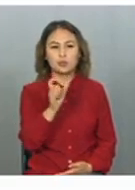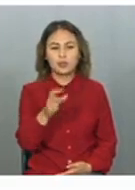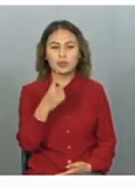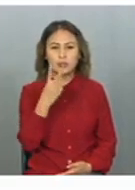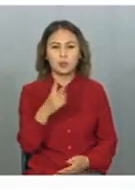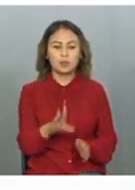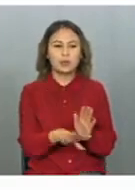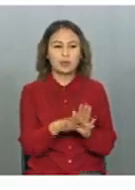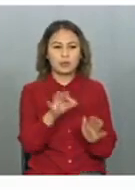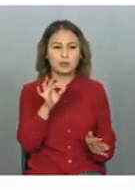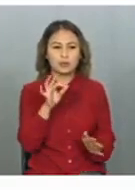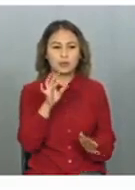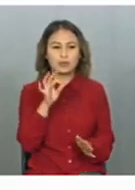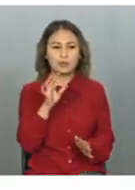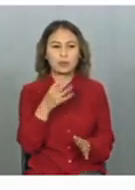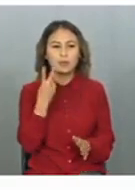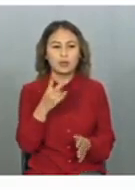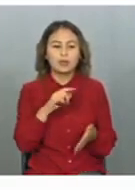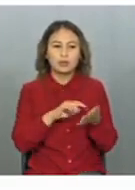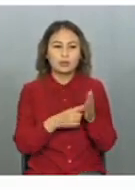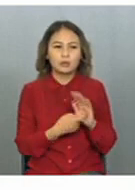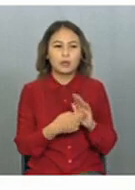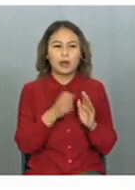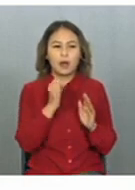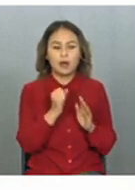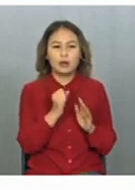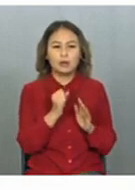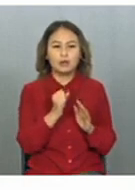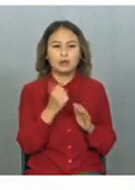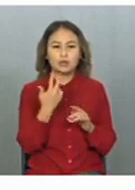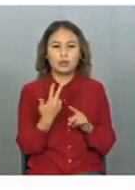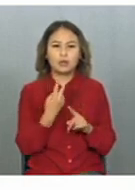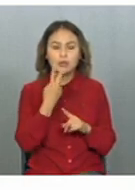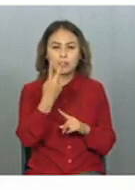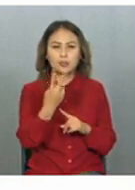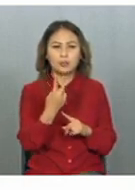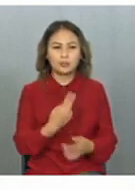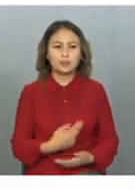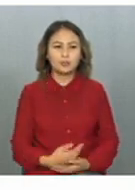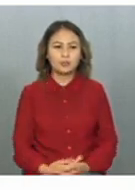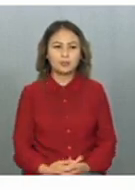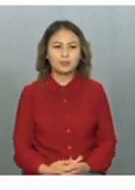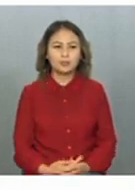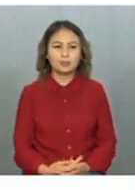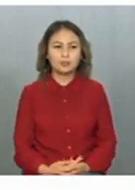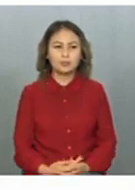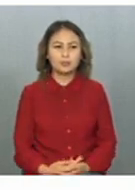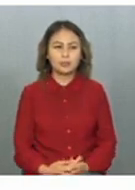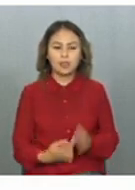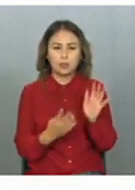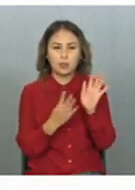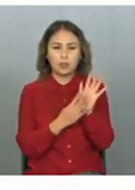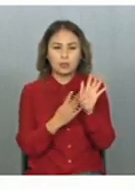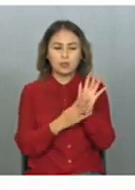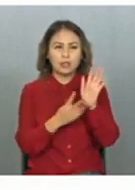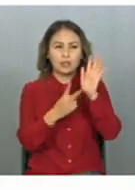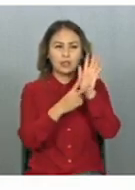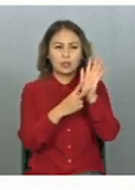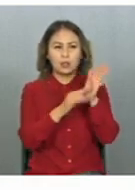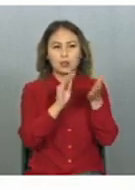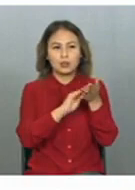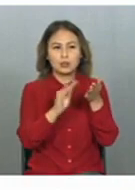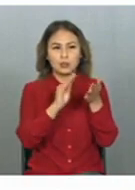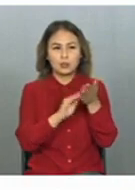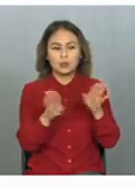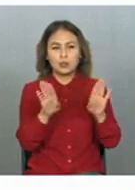аламыз. Мына нүкте бізде А нүктесі 3'ten 2'ні беріп тұр. Келесі тапсырма. 9'dan 7 бөлшегін